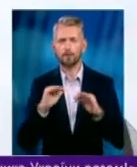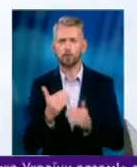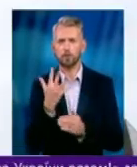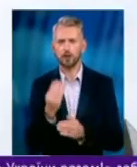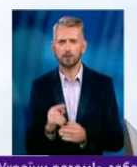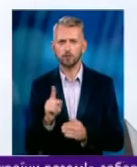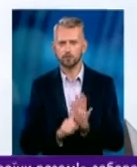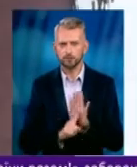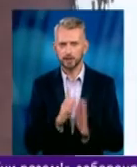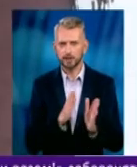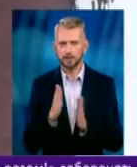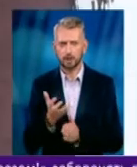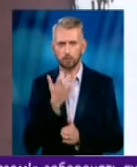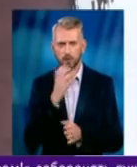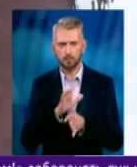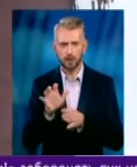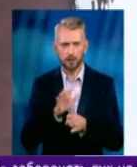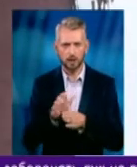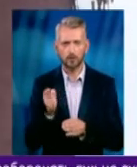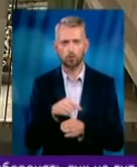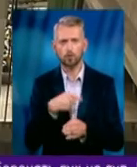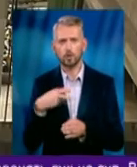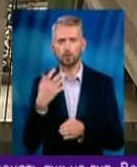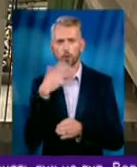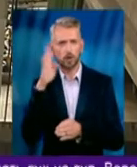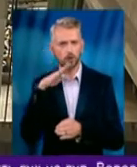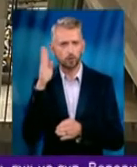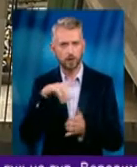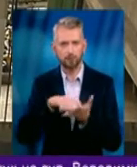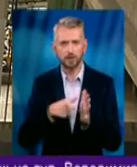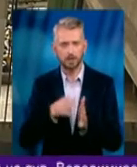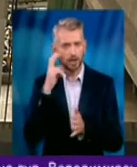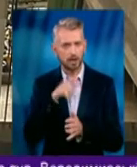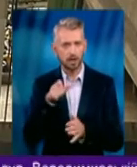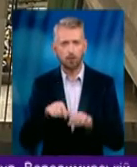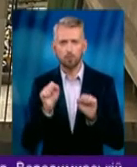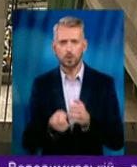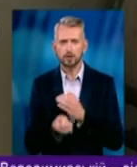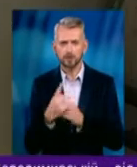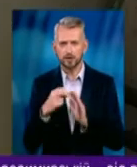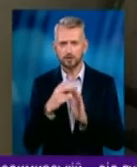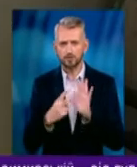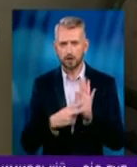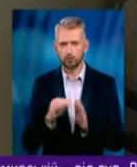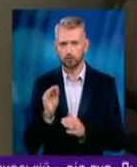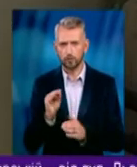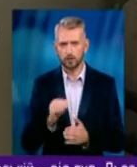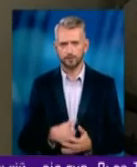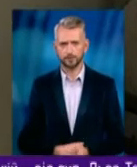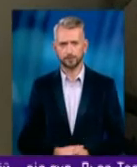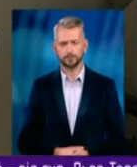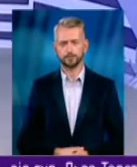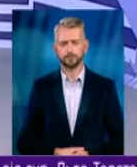аби запустити систему теплогенерації. Тож орієнтовна гаряча вода в оселях киян може з'явитися 17 жовтня.